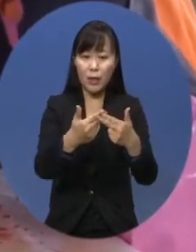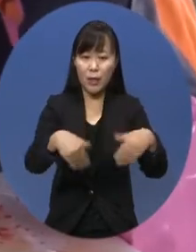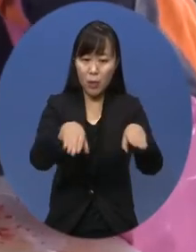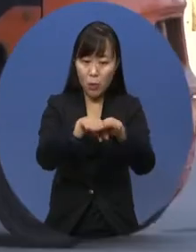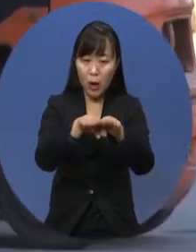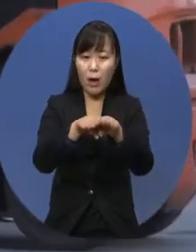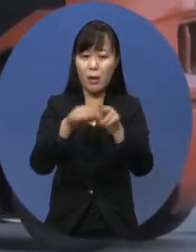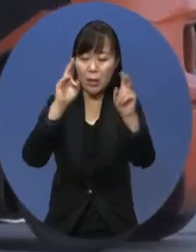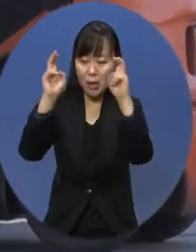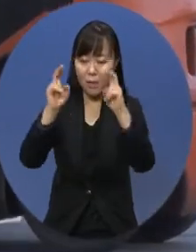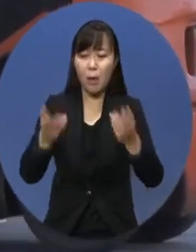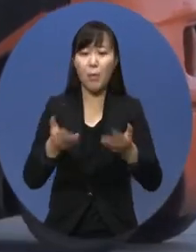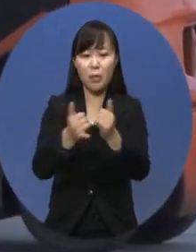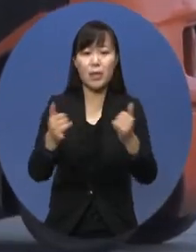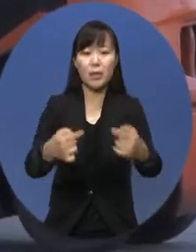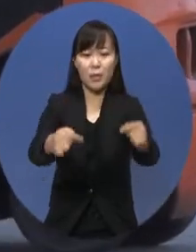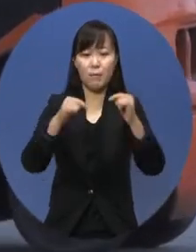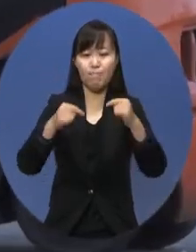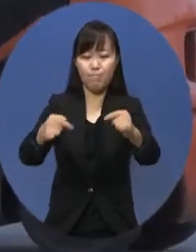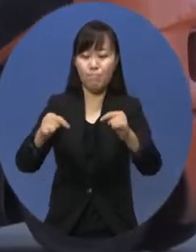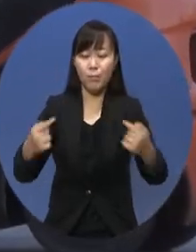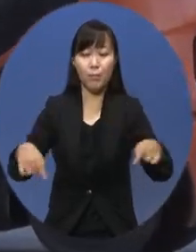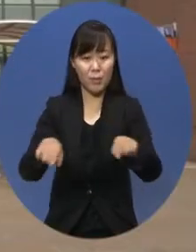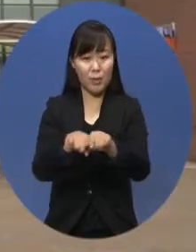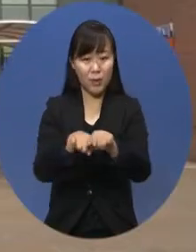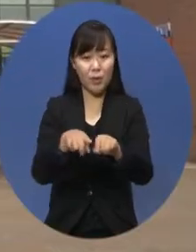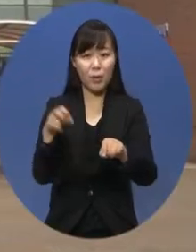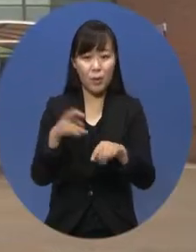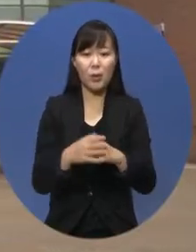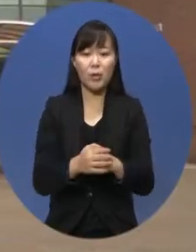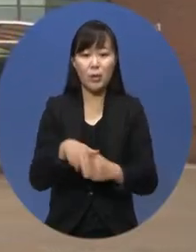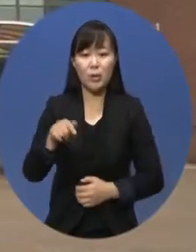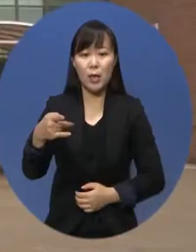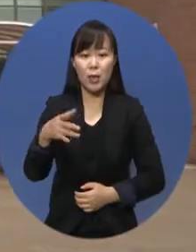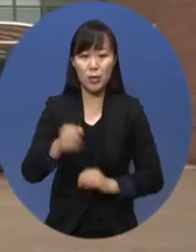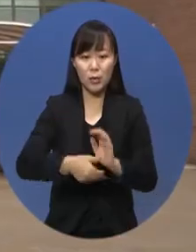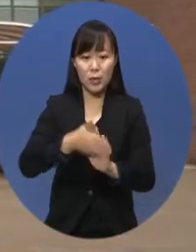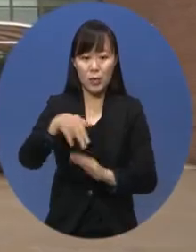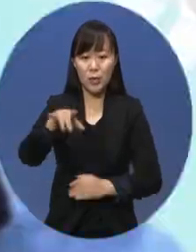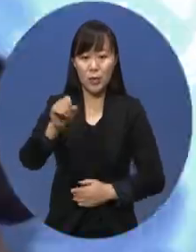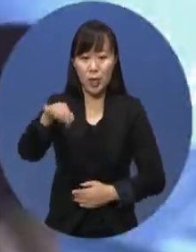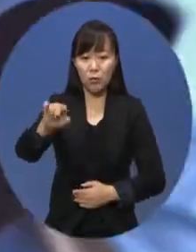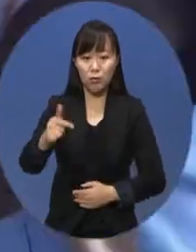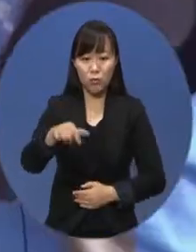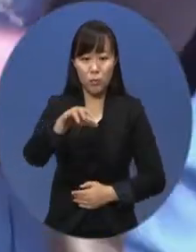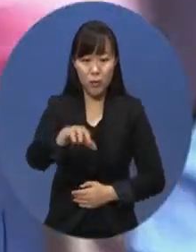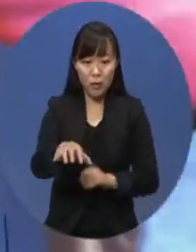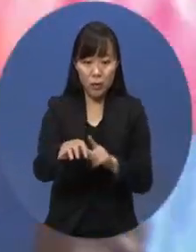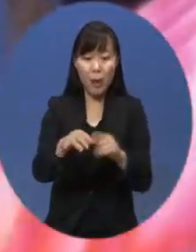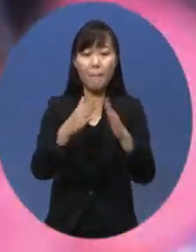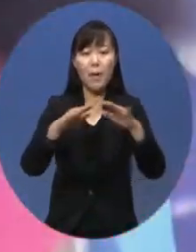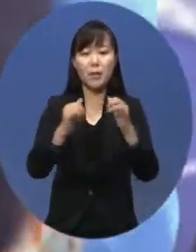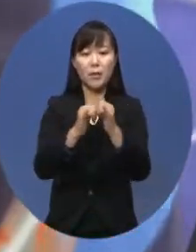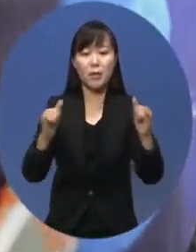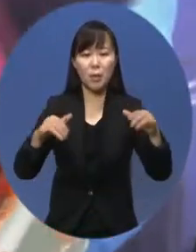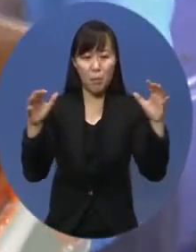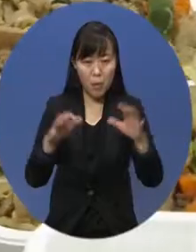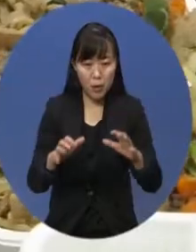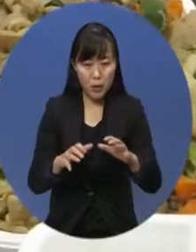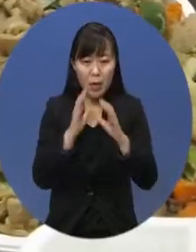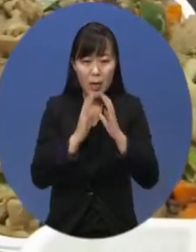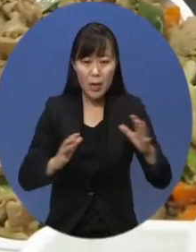기업의 봉사자들이 참여해 진행되었고, 세종시 장군면에서는 마을 주민들이 모여서